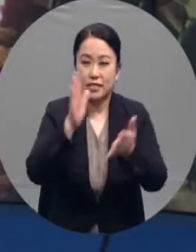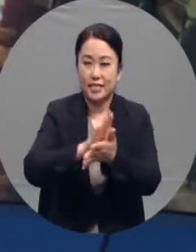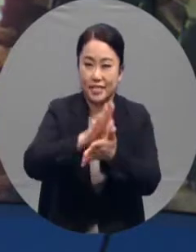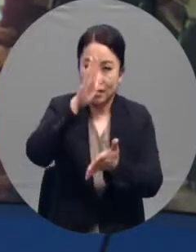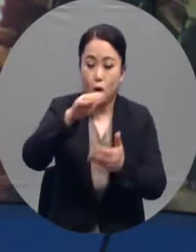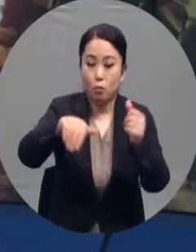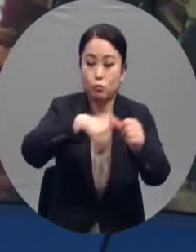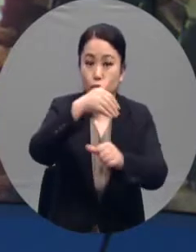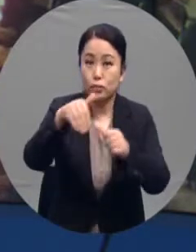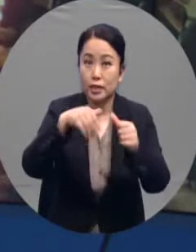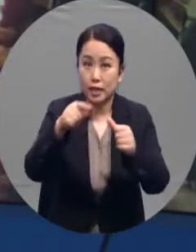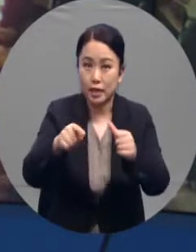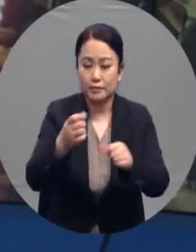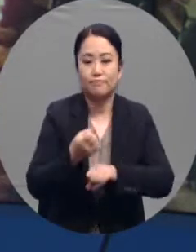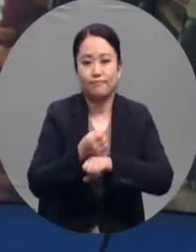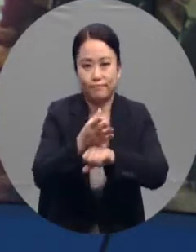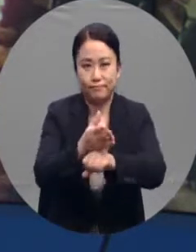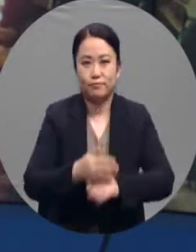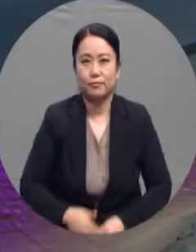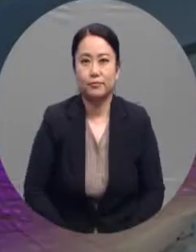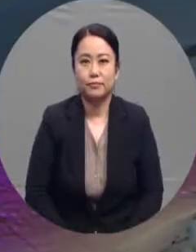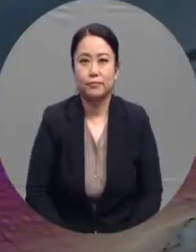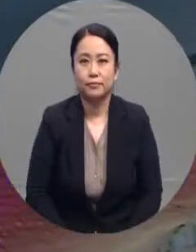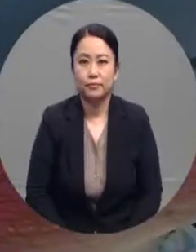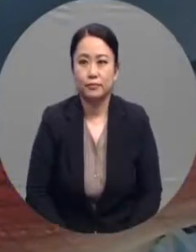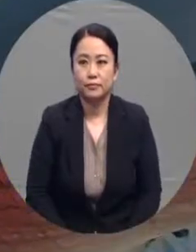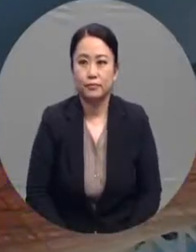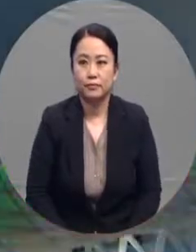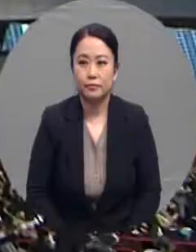분위기를 김윤아 기자가 전해드립니다.